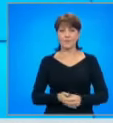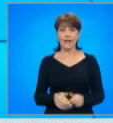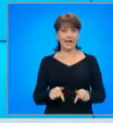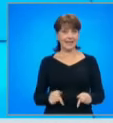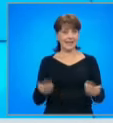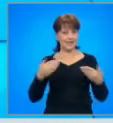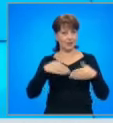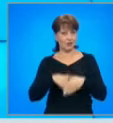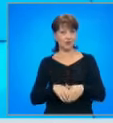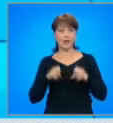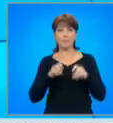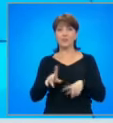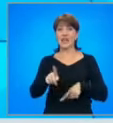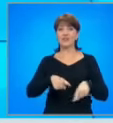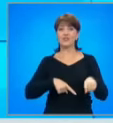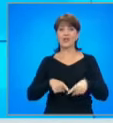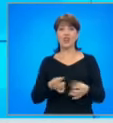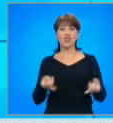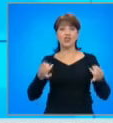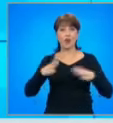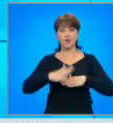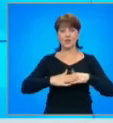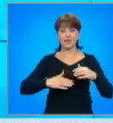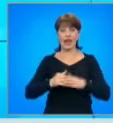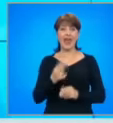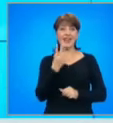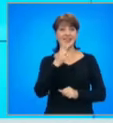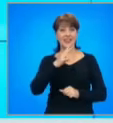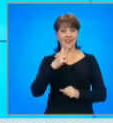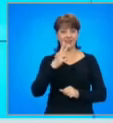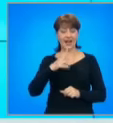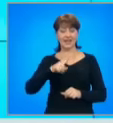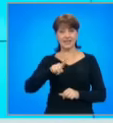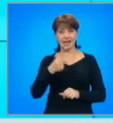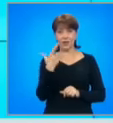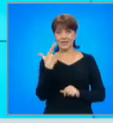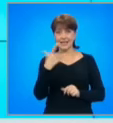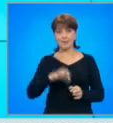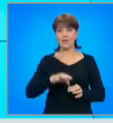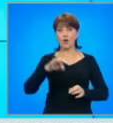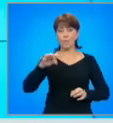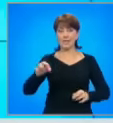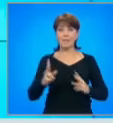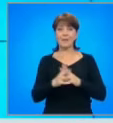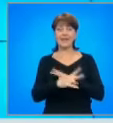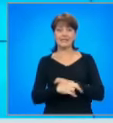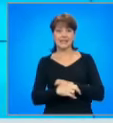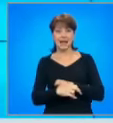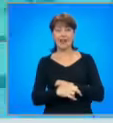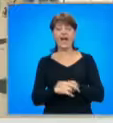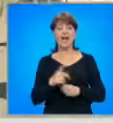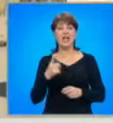Тази нощ ще бъде пуснато движението по новоизградените 2,7 км от магистрала Струма в отсечката между Железница и